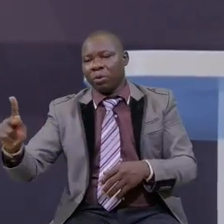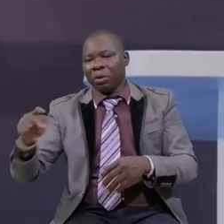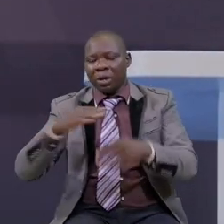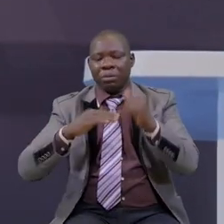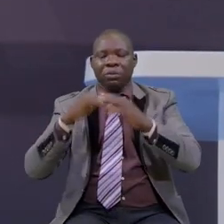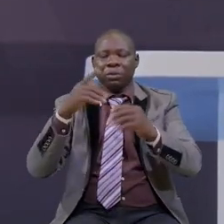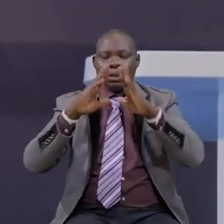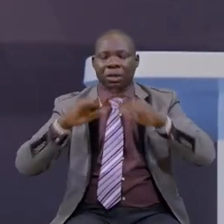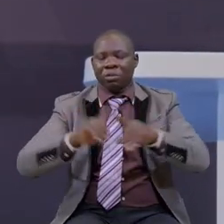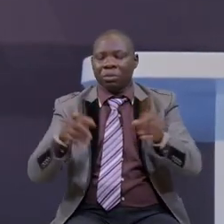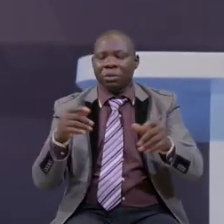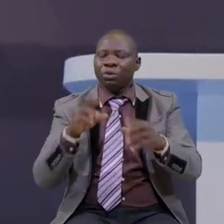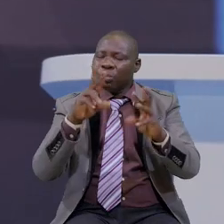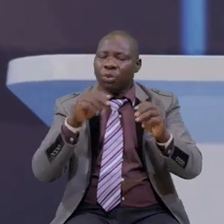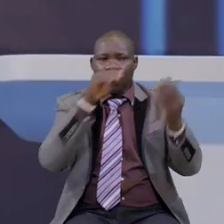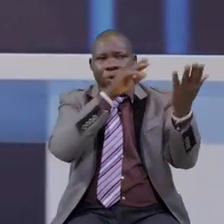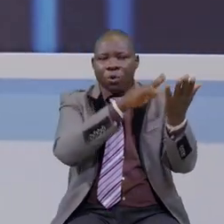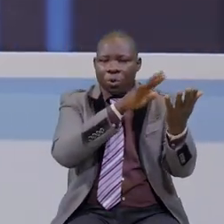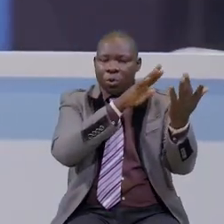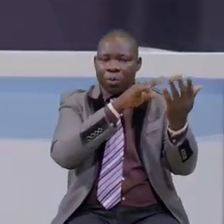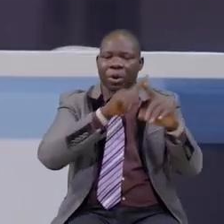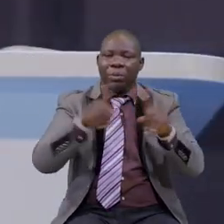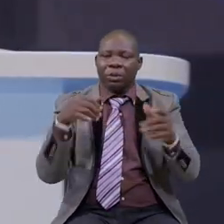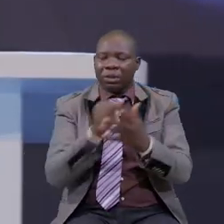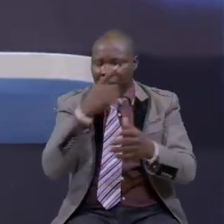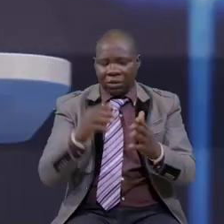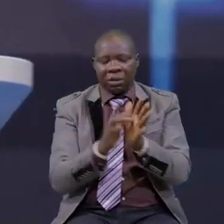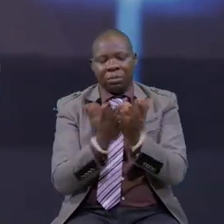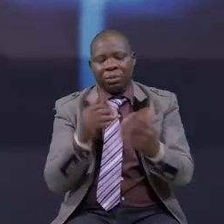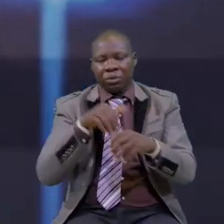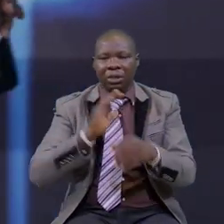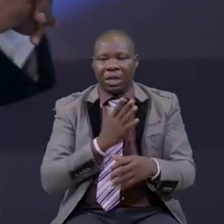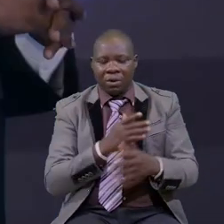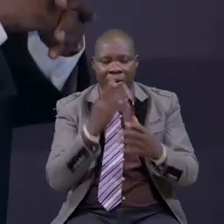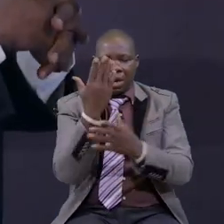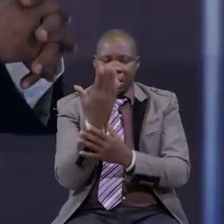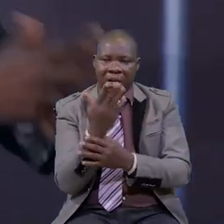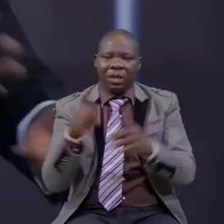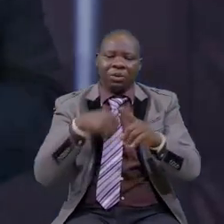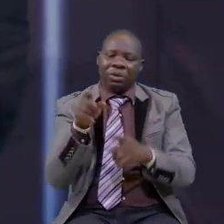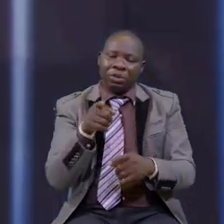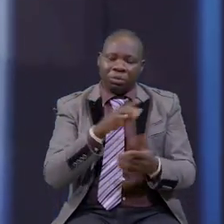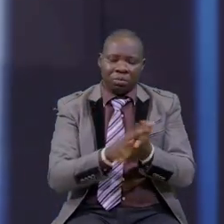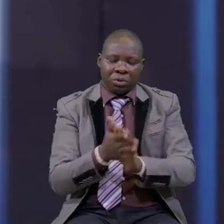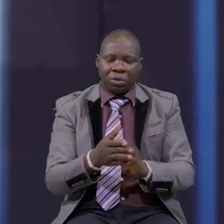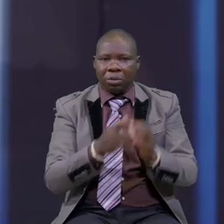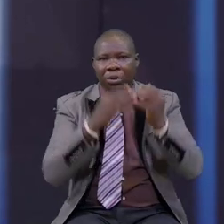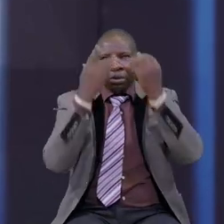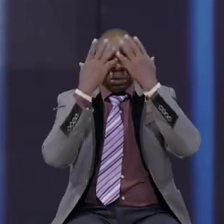nous avons dans nos mains. Quand vous êtes attristé, quand vous êtes chagriné, quand vous êtes